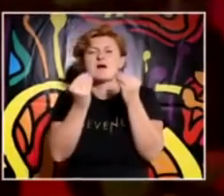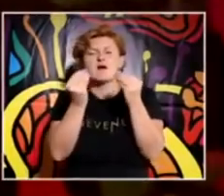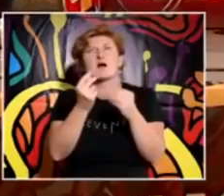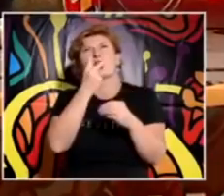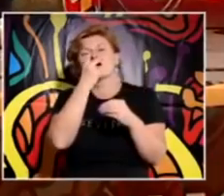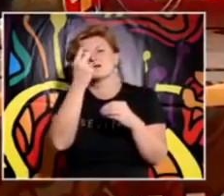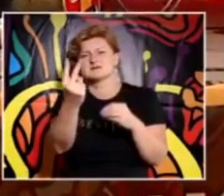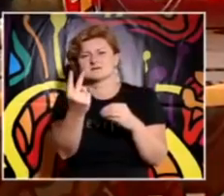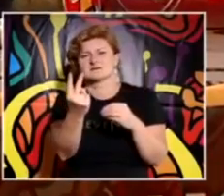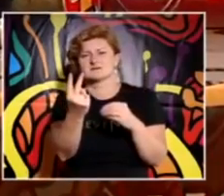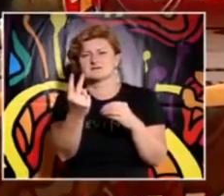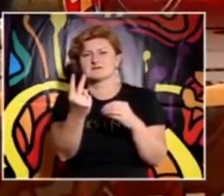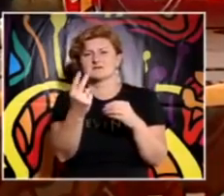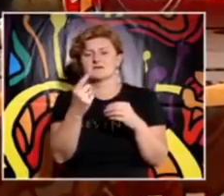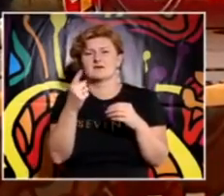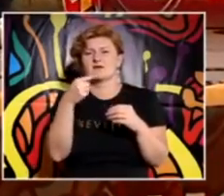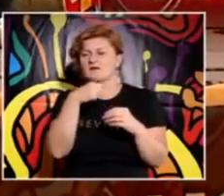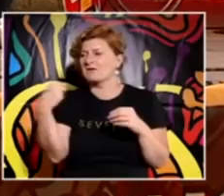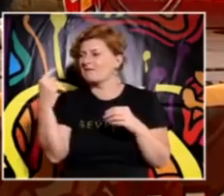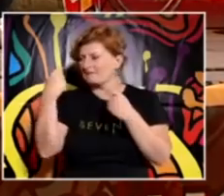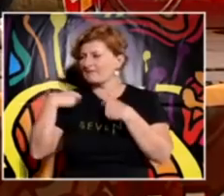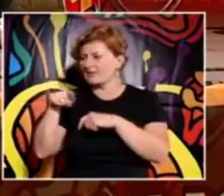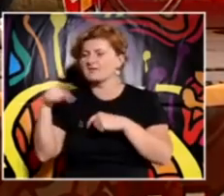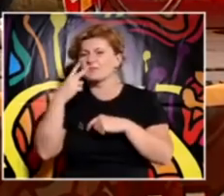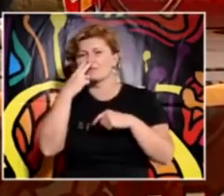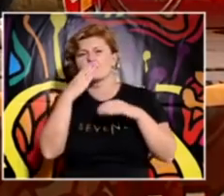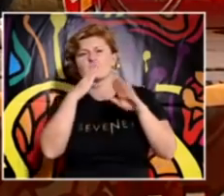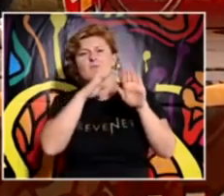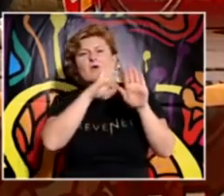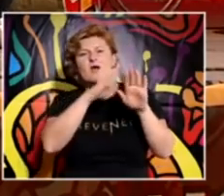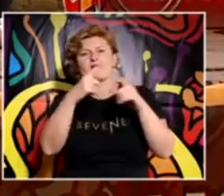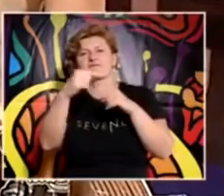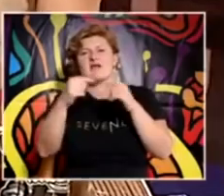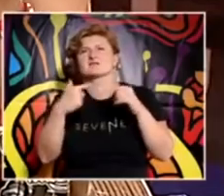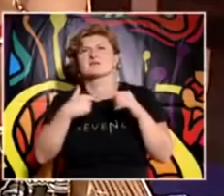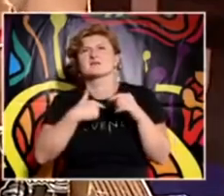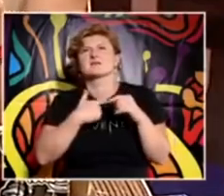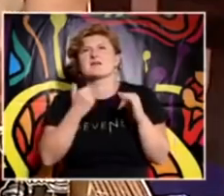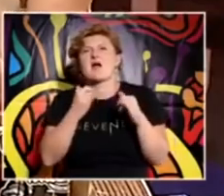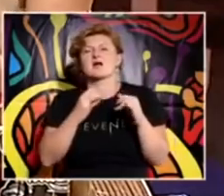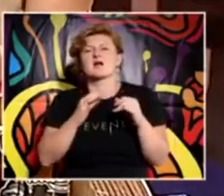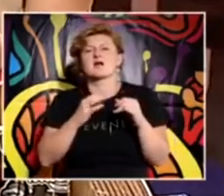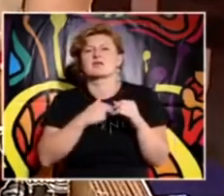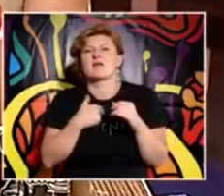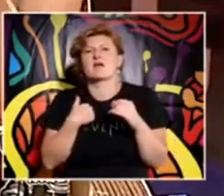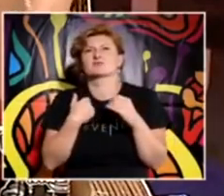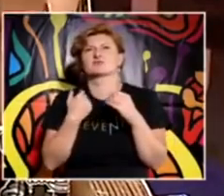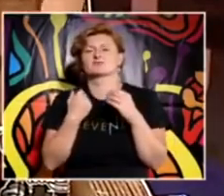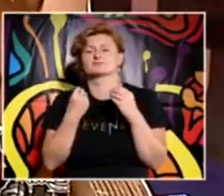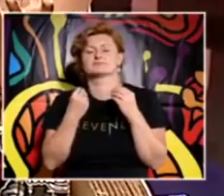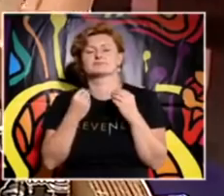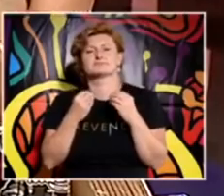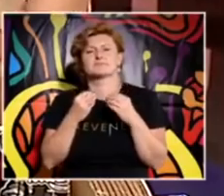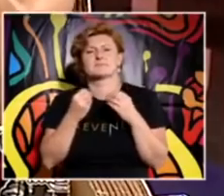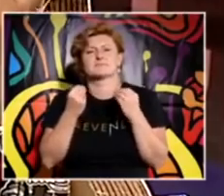oni pokazywali te gwiazdy nam, jakby to był ich najpiękniejszy skarb. Co chwilę pytali się, czy nam się podobają